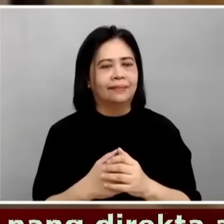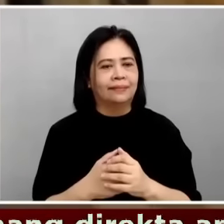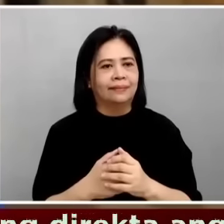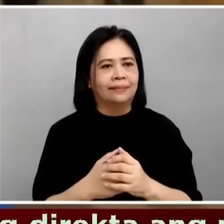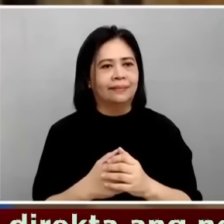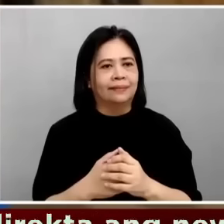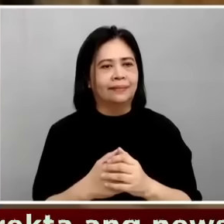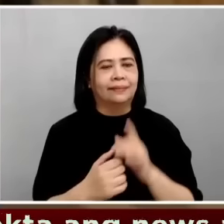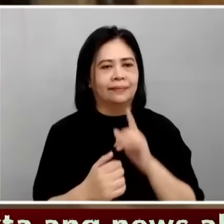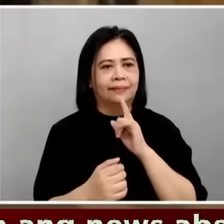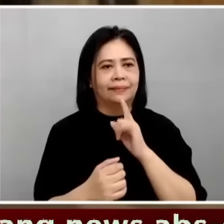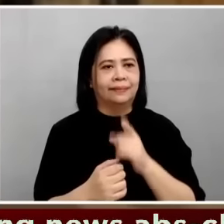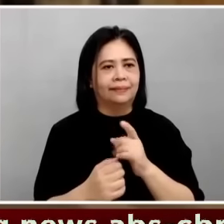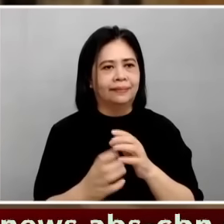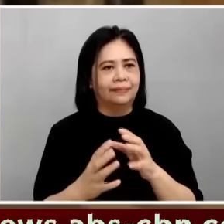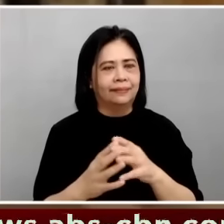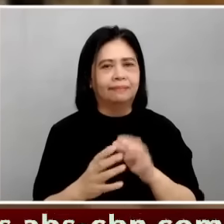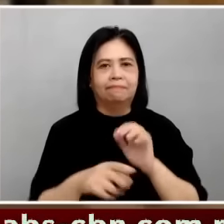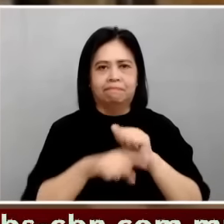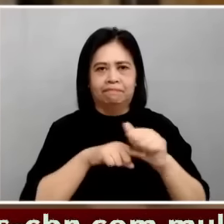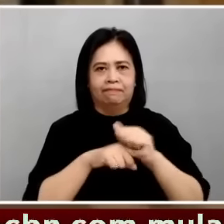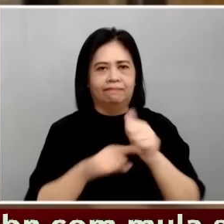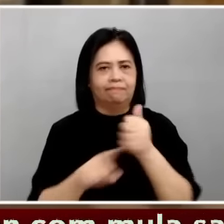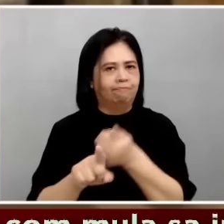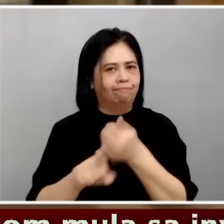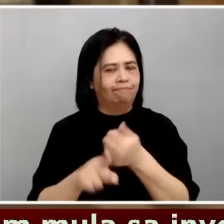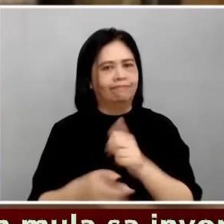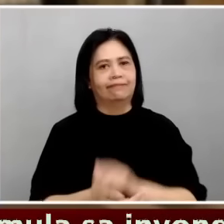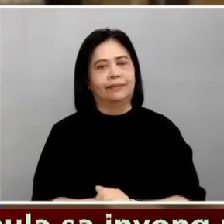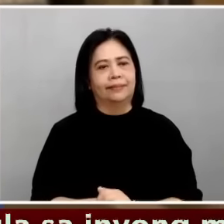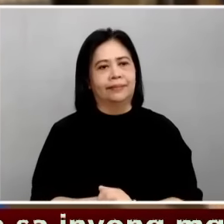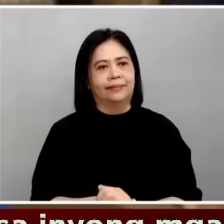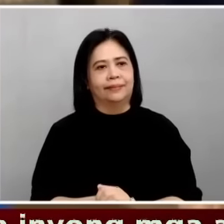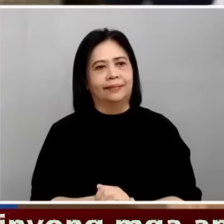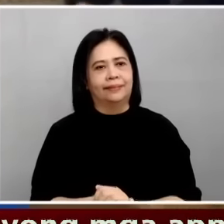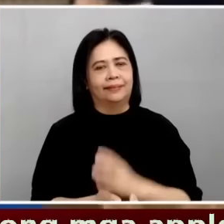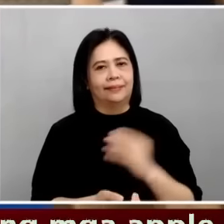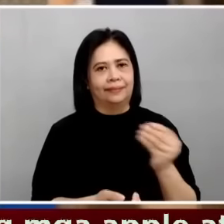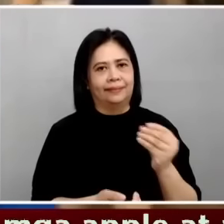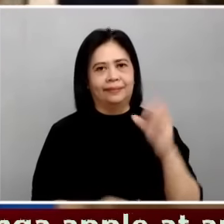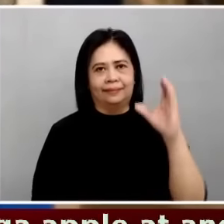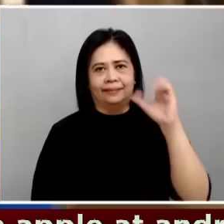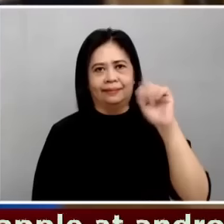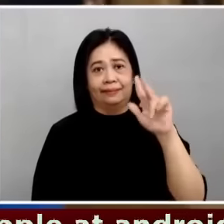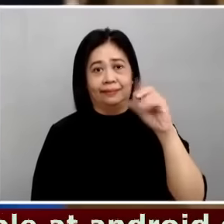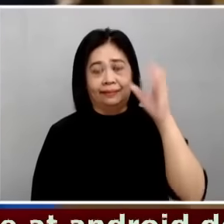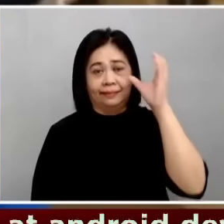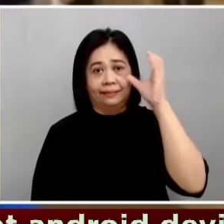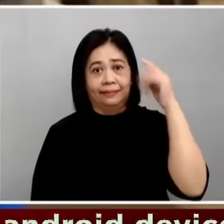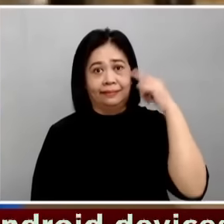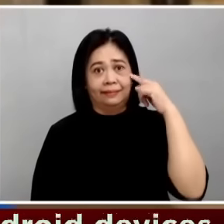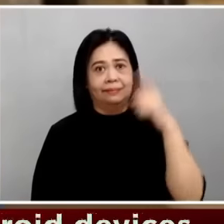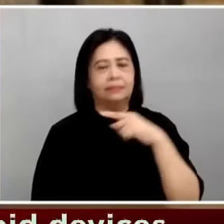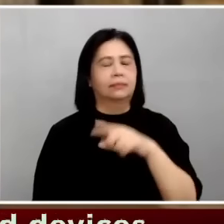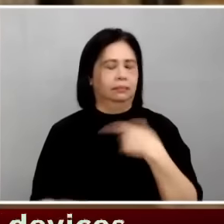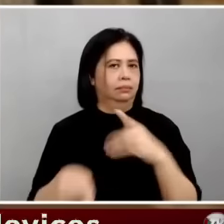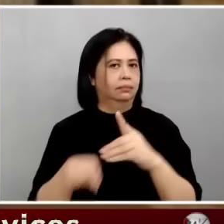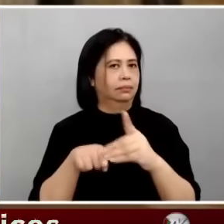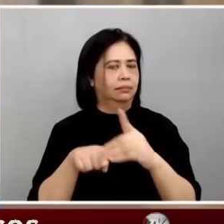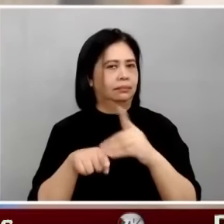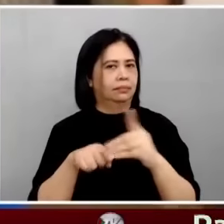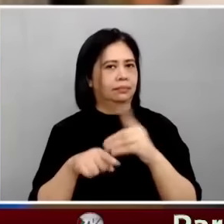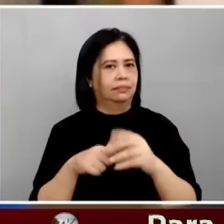talaga nag-insayo ng sarili. At si Carlo, disiplinado yan. Yes